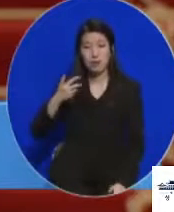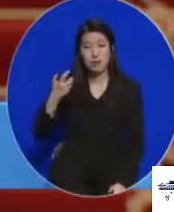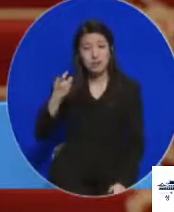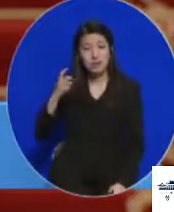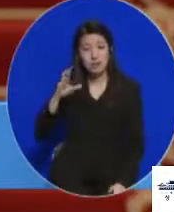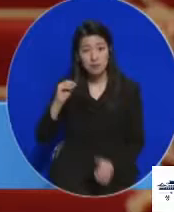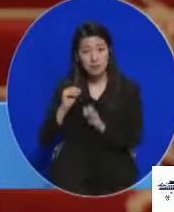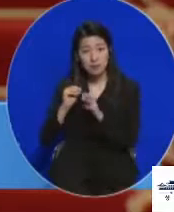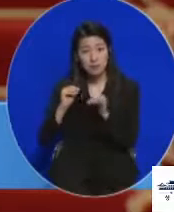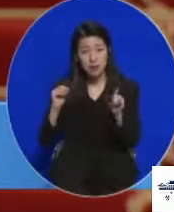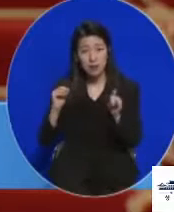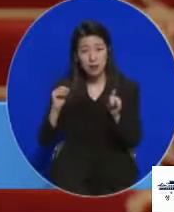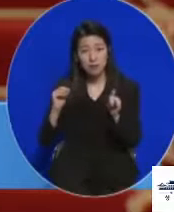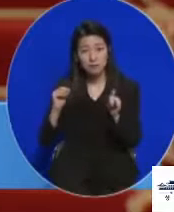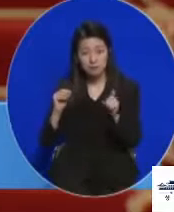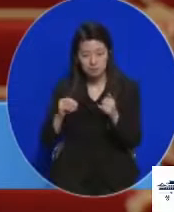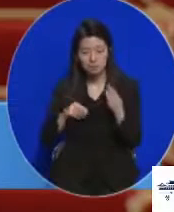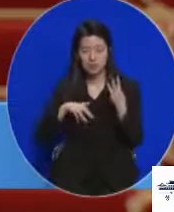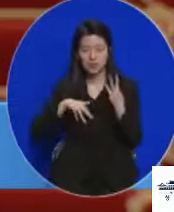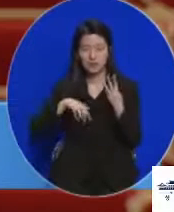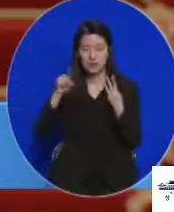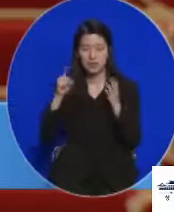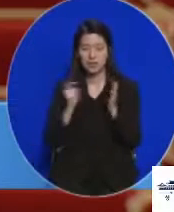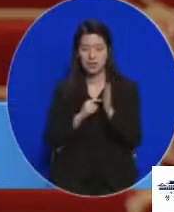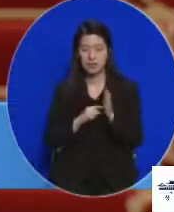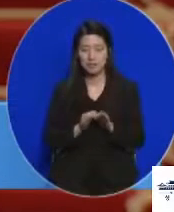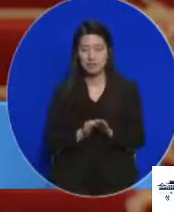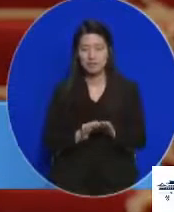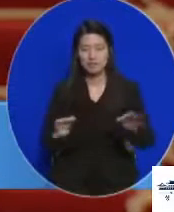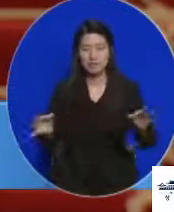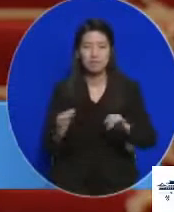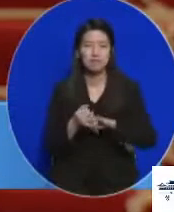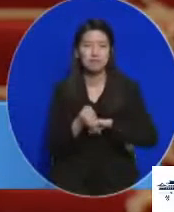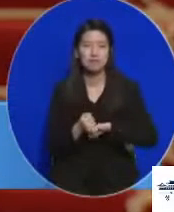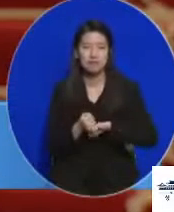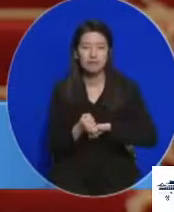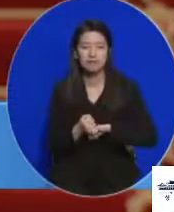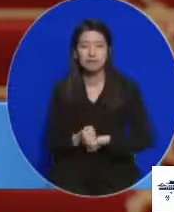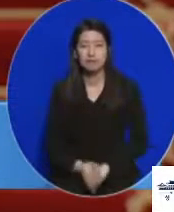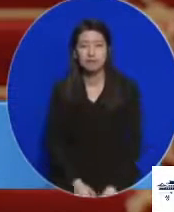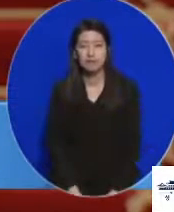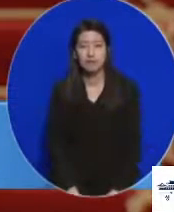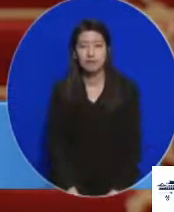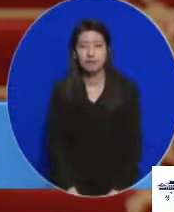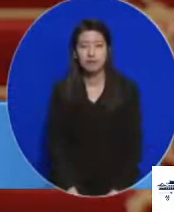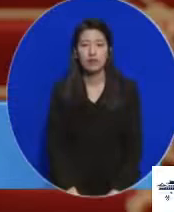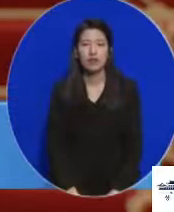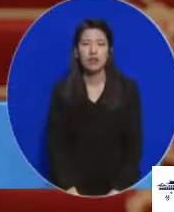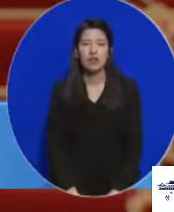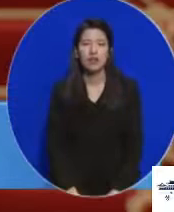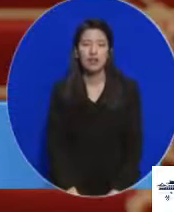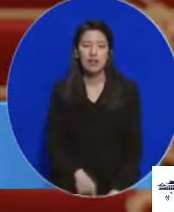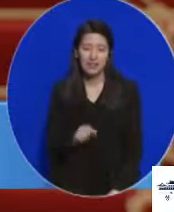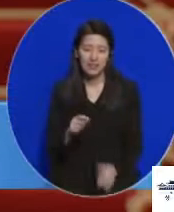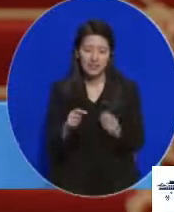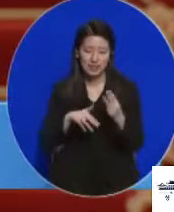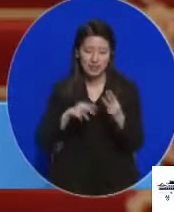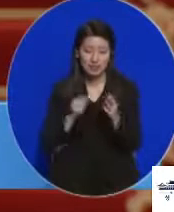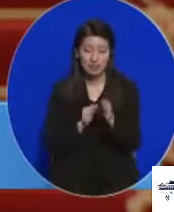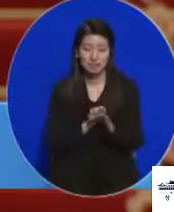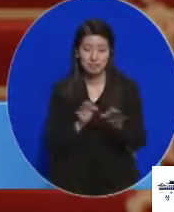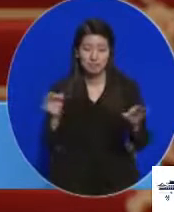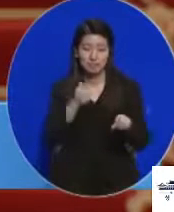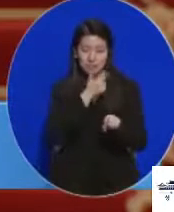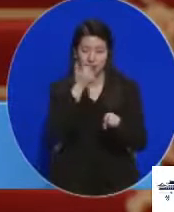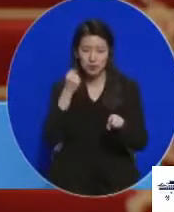3차 재난 지원금을 지급합니다 충분하지 않은 줄 알지만 민생